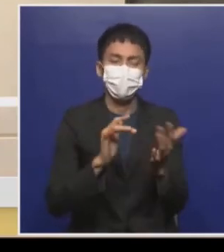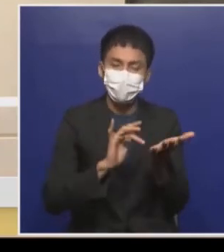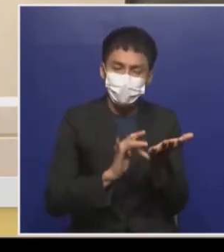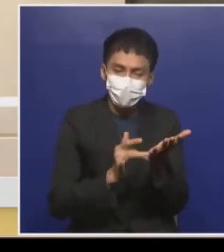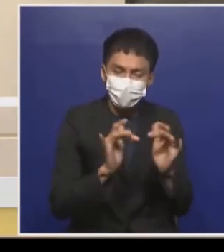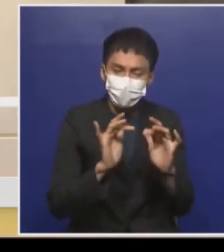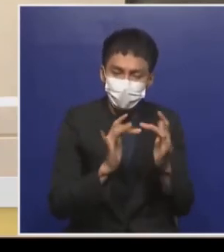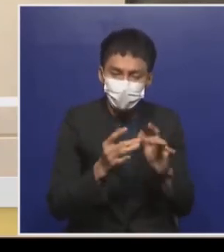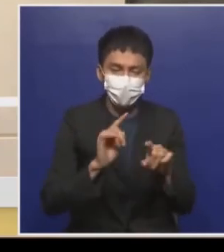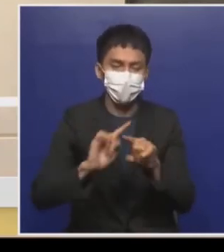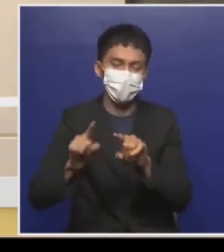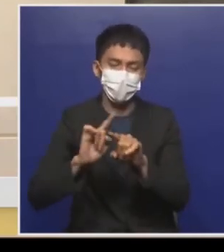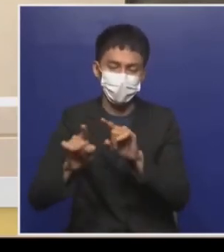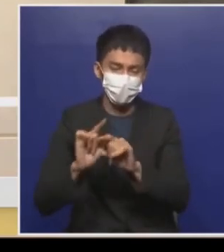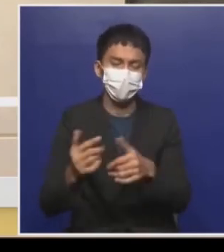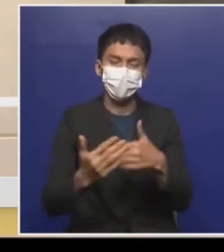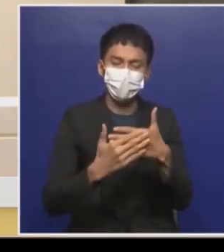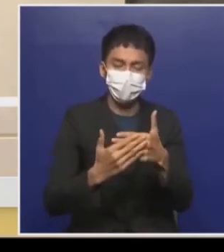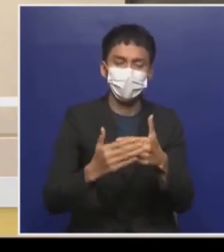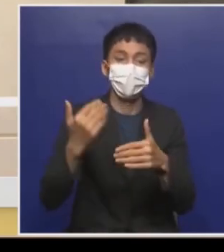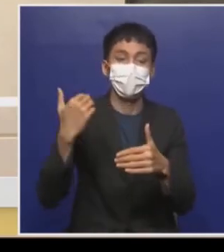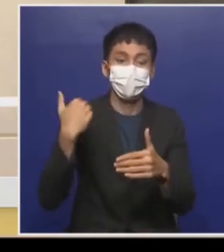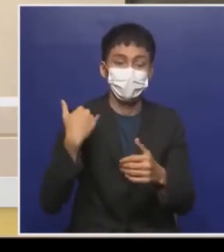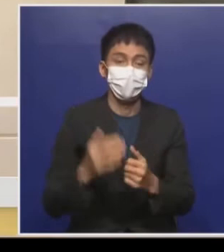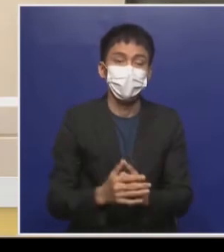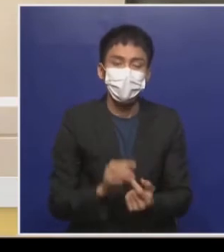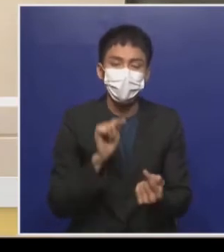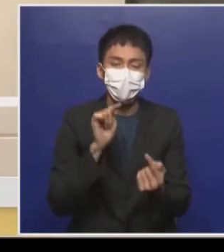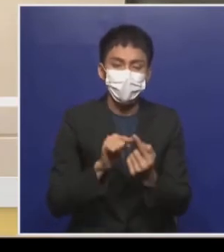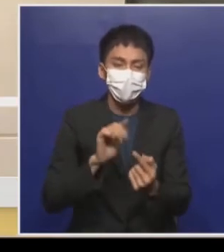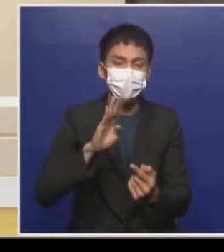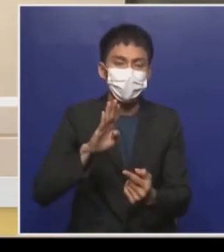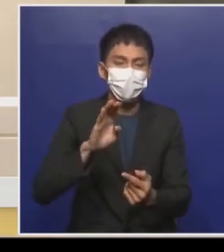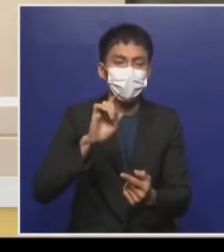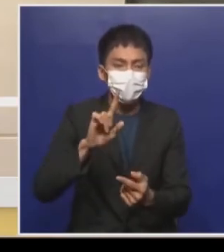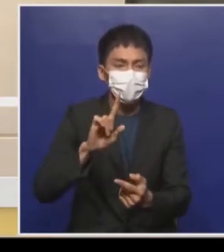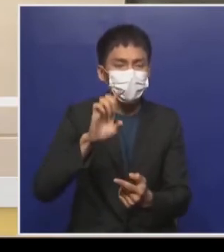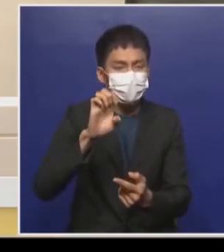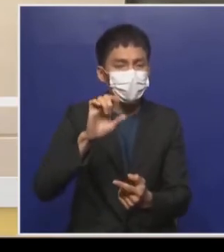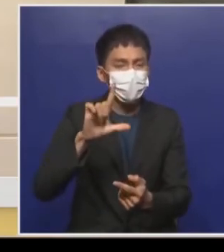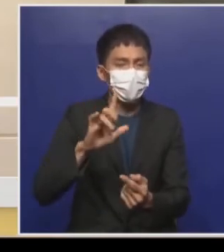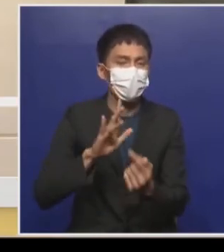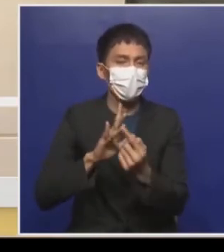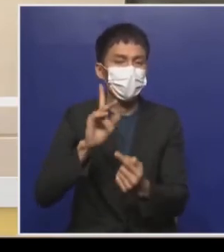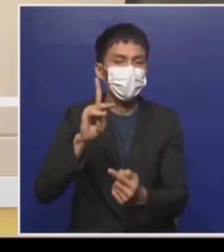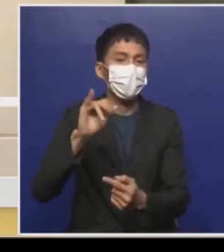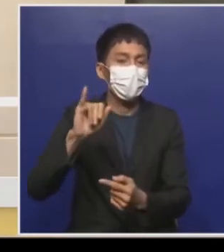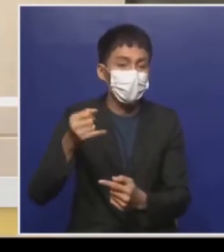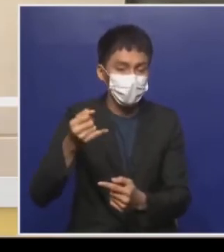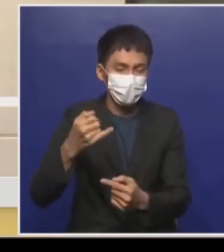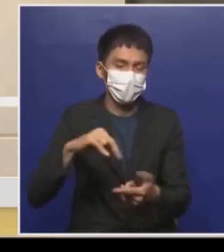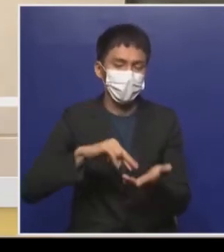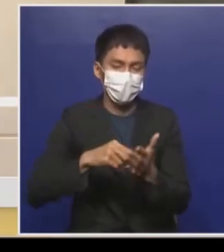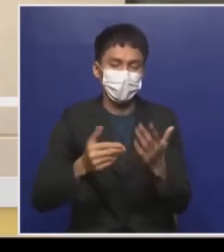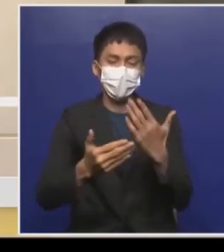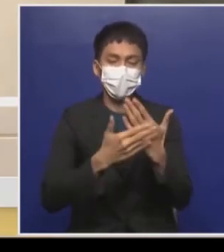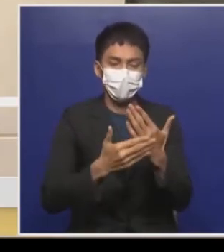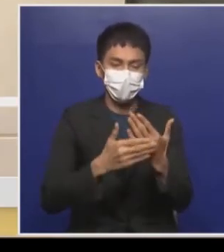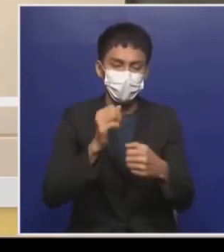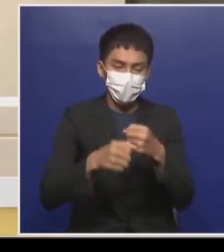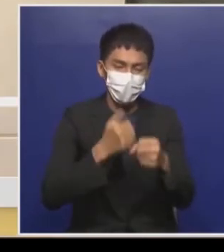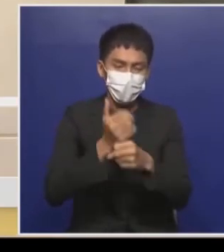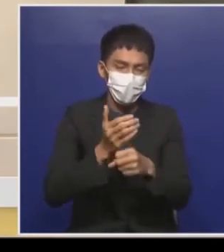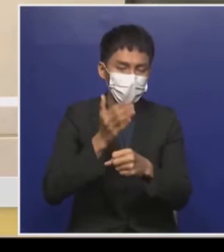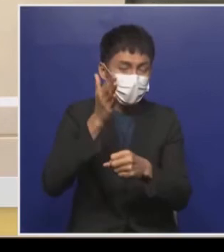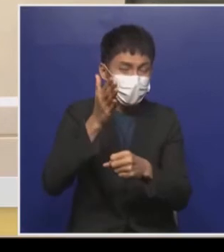อยากไดเหนว่ารายลเอีดแมกระทั่ง Bill Gates ซึ่งเคยเตือนคนทั้งโลกไว้เมอ 5 ปที่แล้วปี